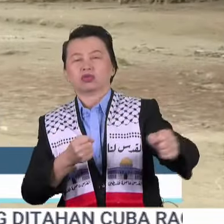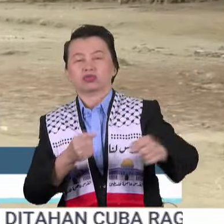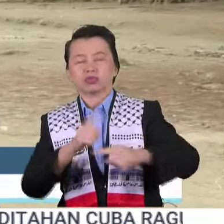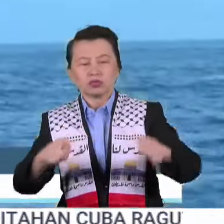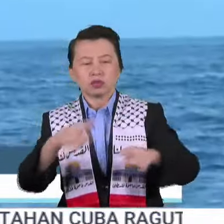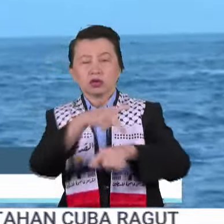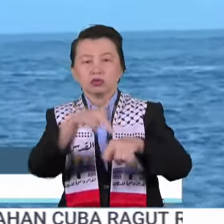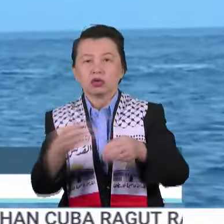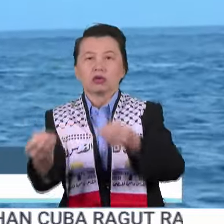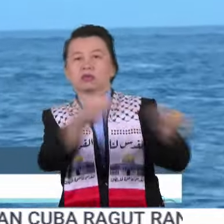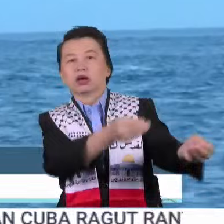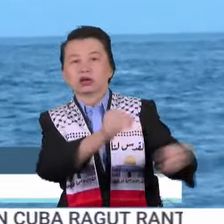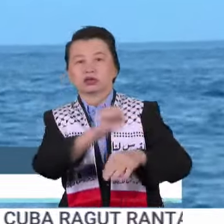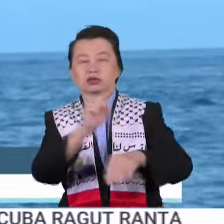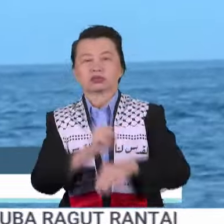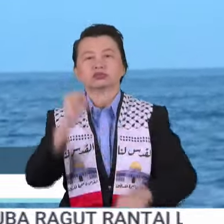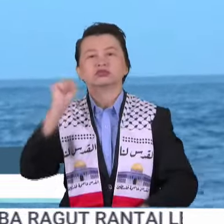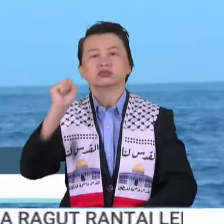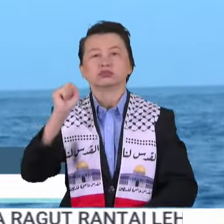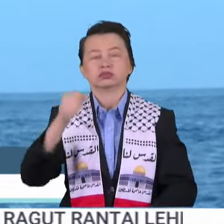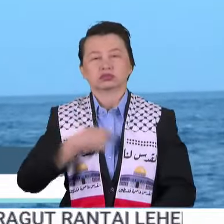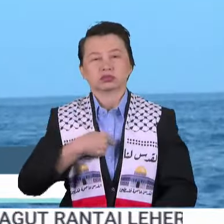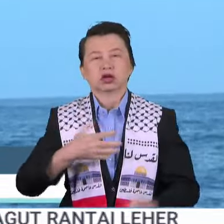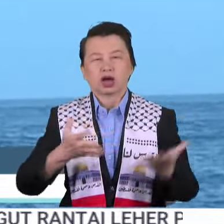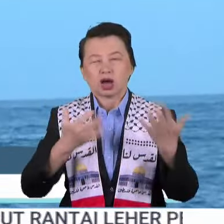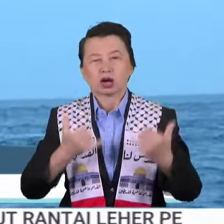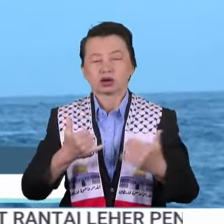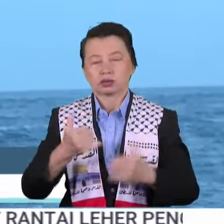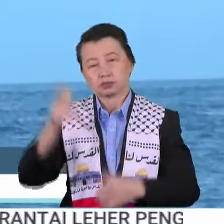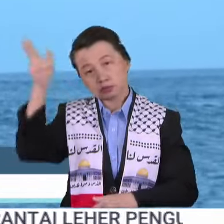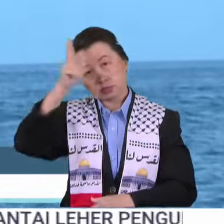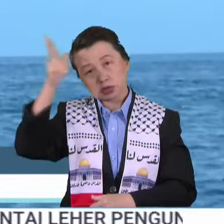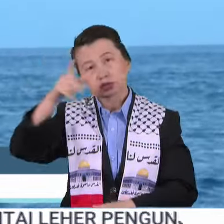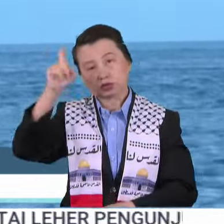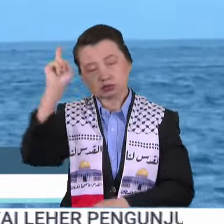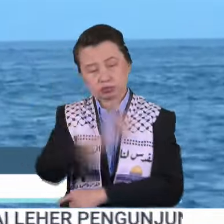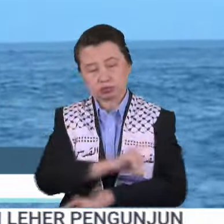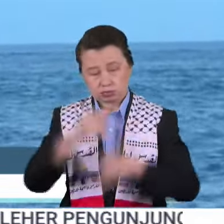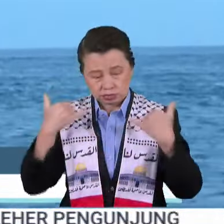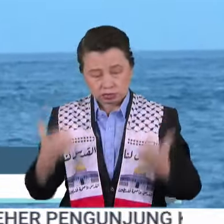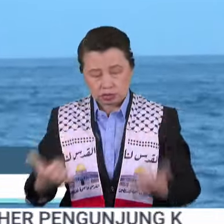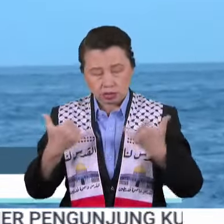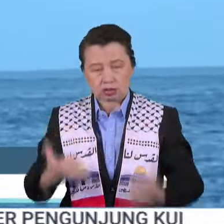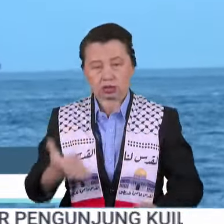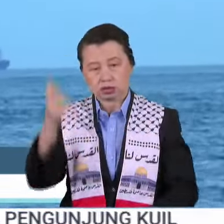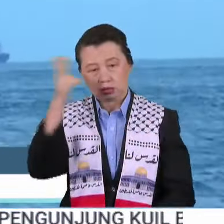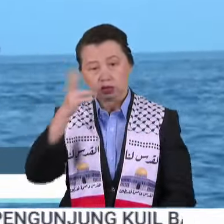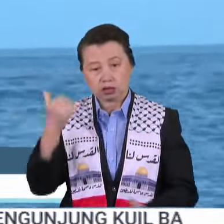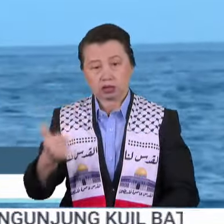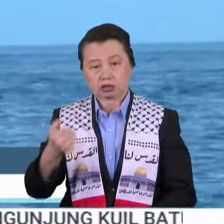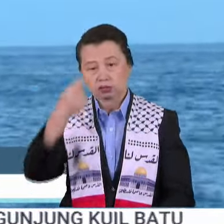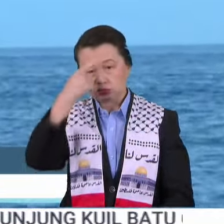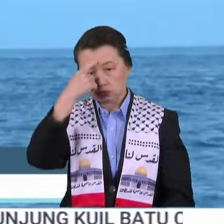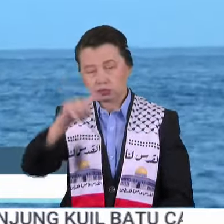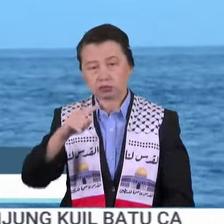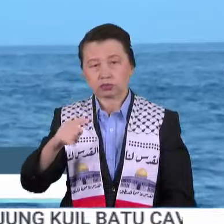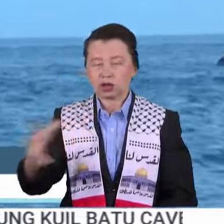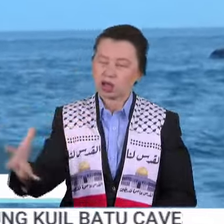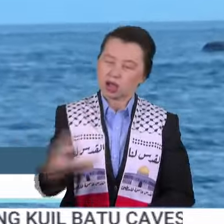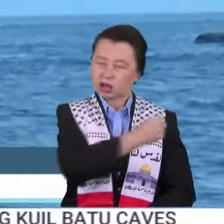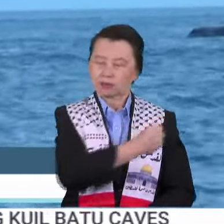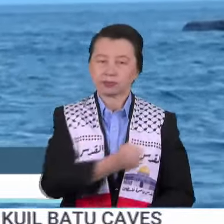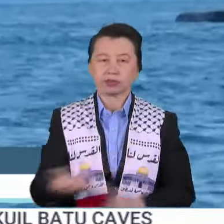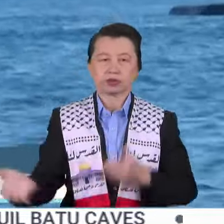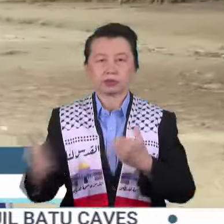berharap adalah sesuatu usaha daripada kerajaan hari ini untuk